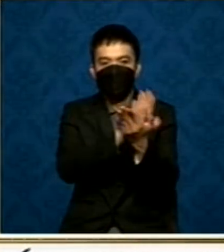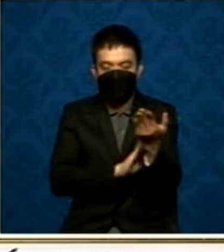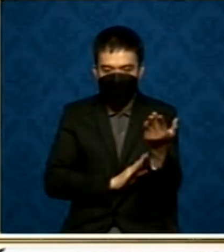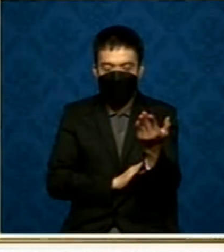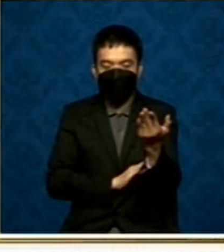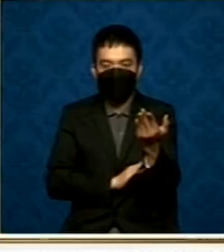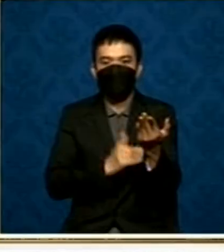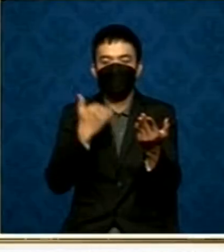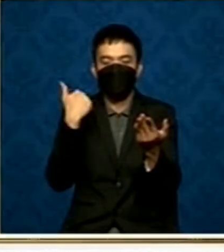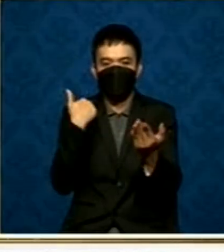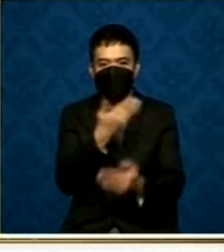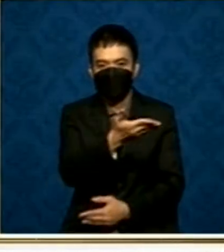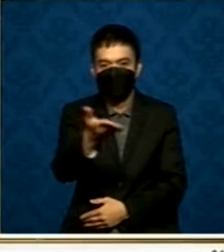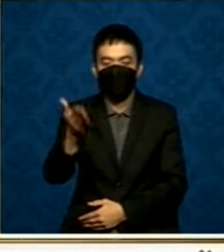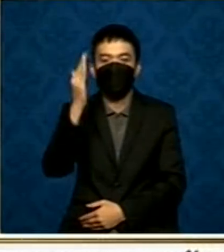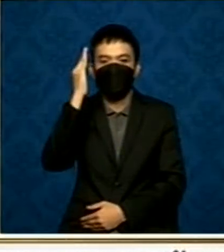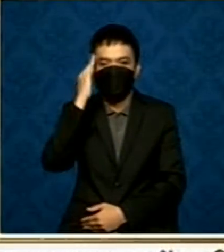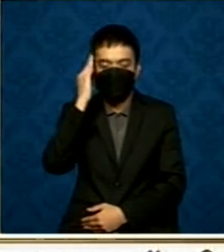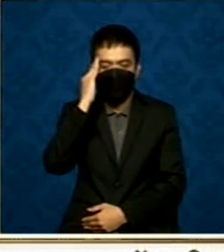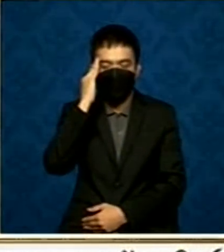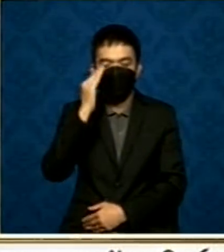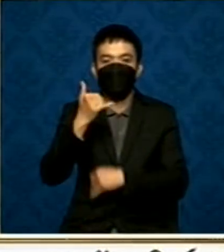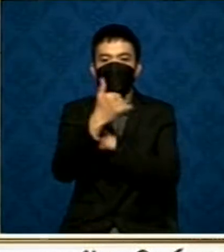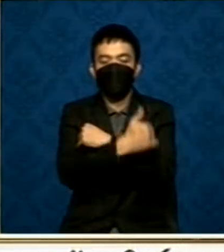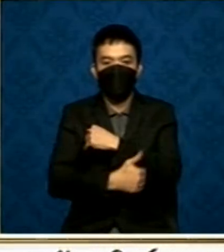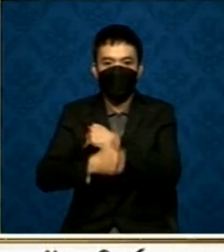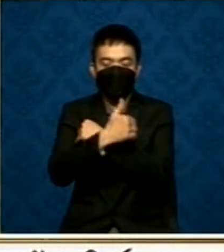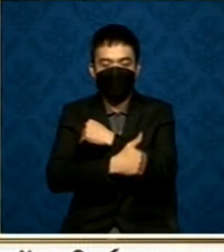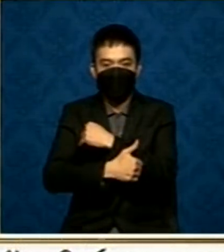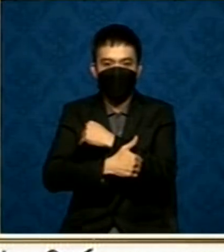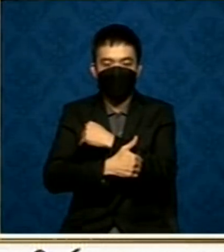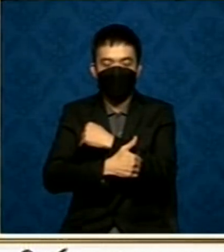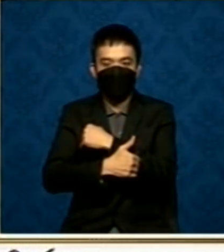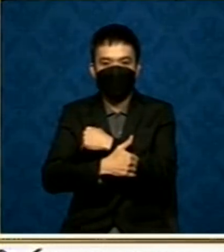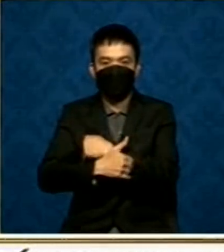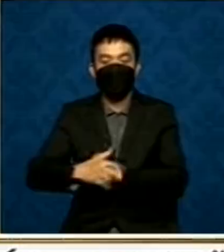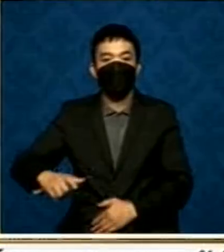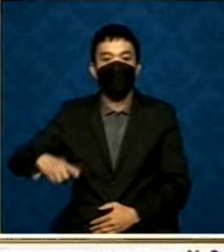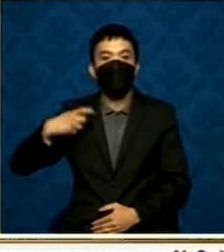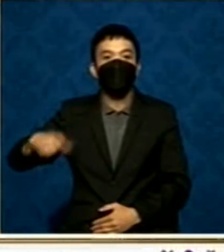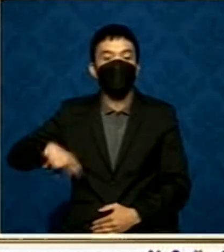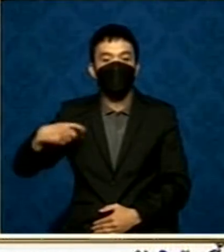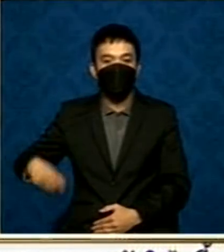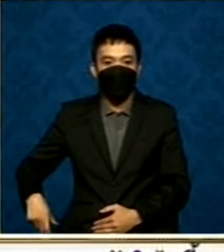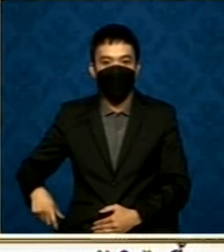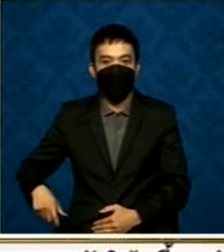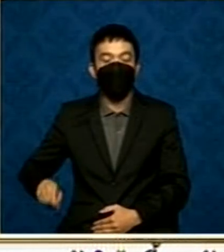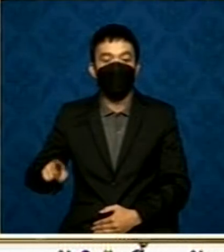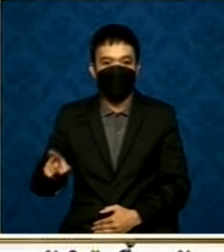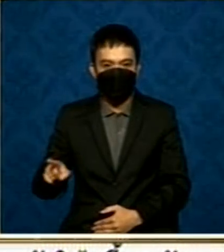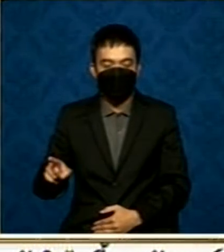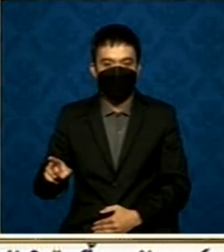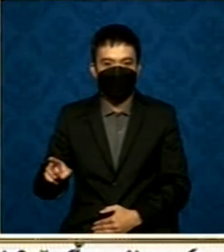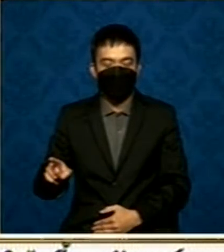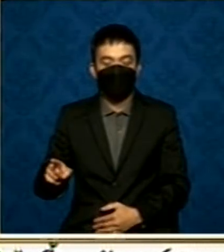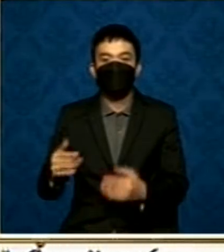จะทราบนะครับาเมีนมาก ซึ่เป็นประเทศที่นั่นวันนี้ถือว่